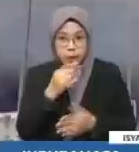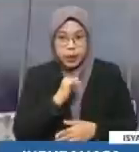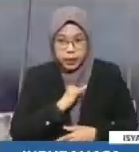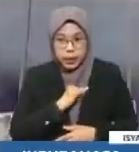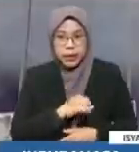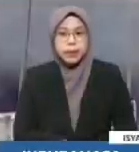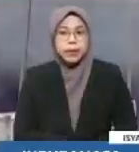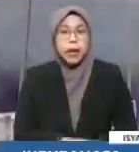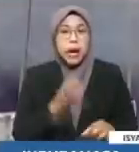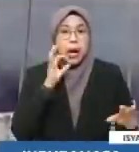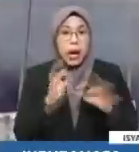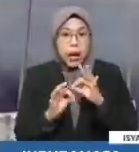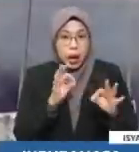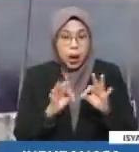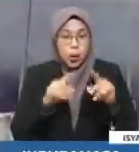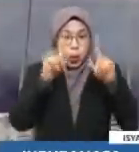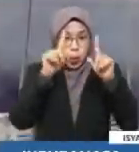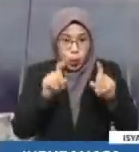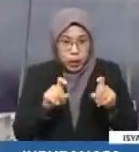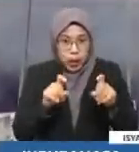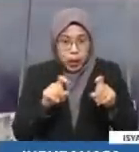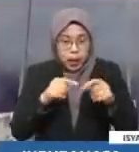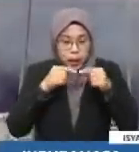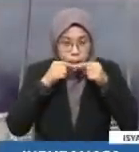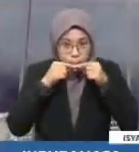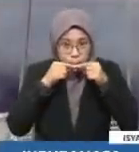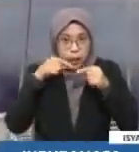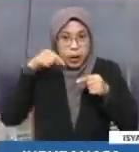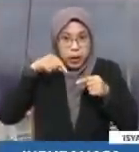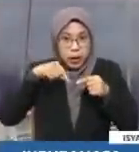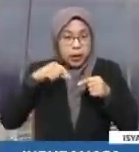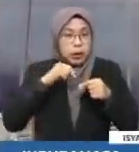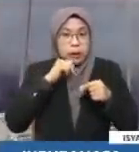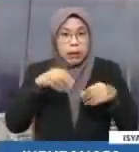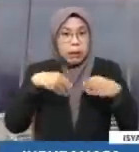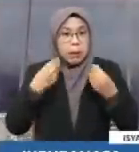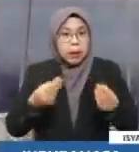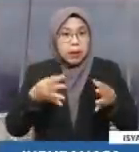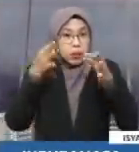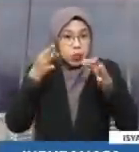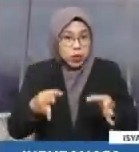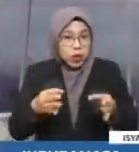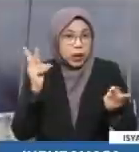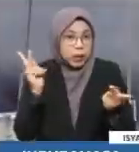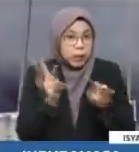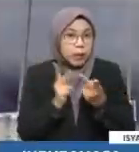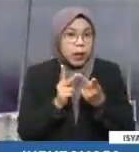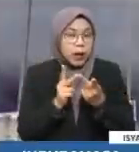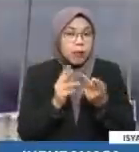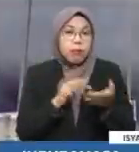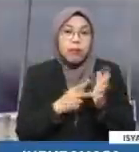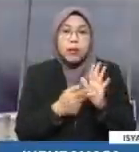santri yang dipertua know ujian secara seliwa itu tidak memberi keputusan yang tepat